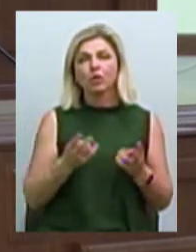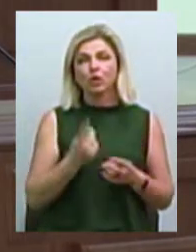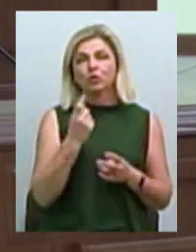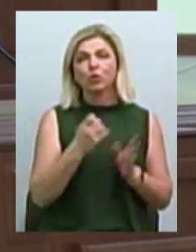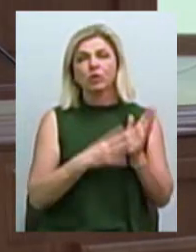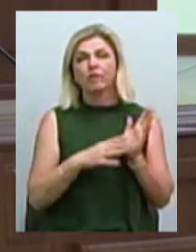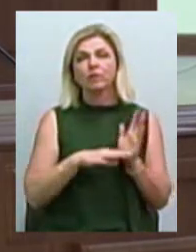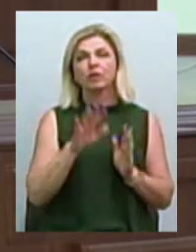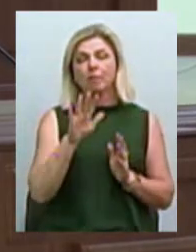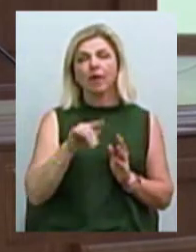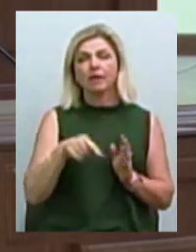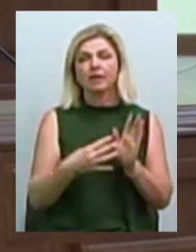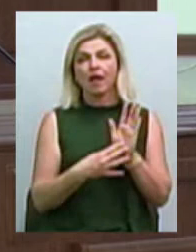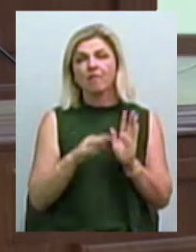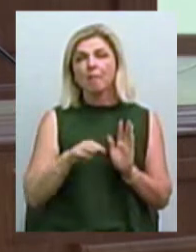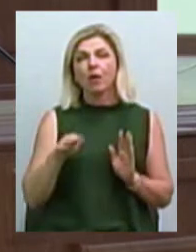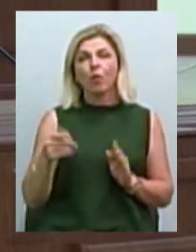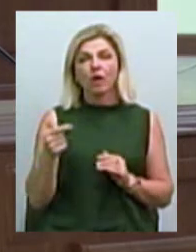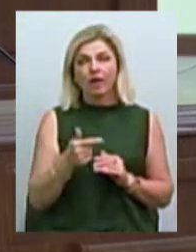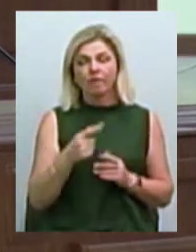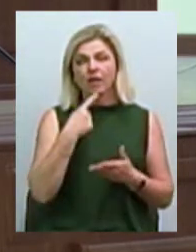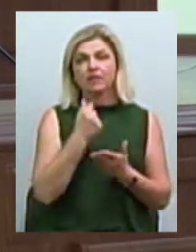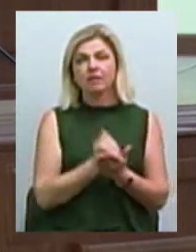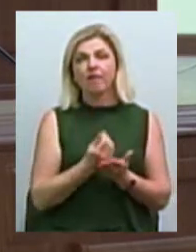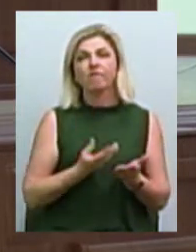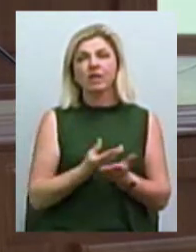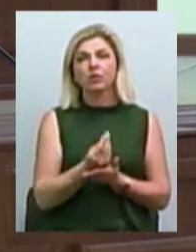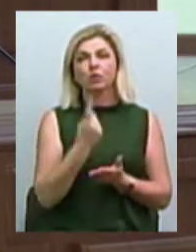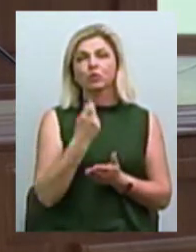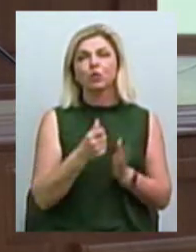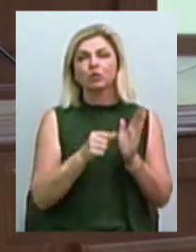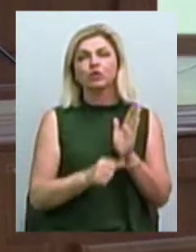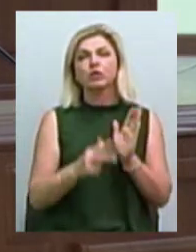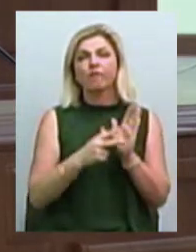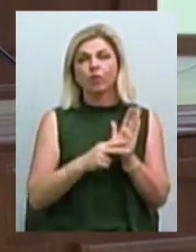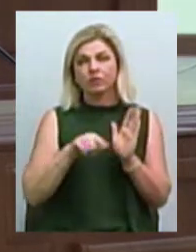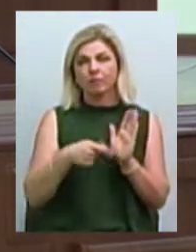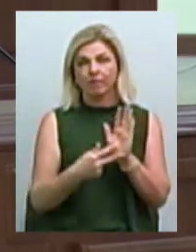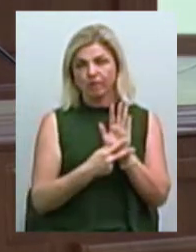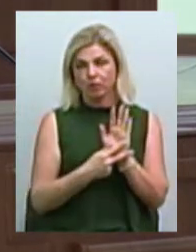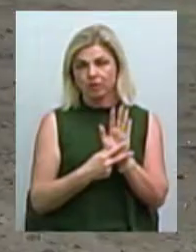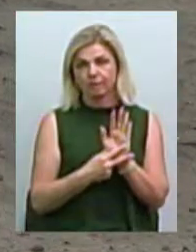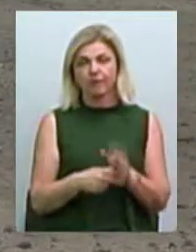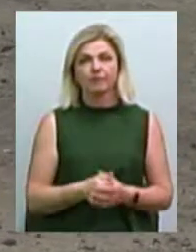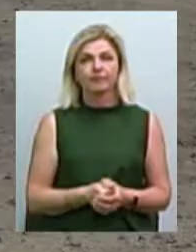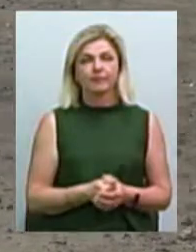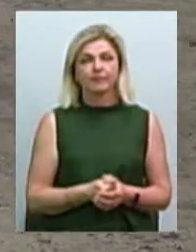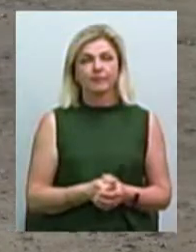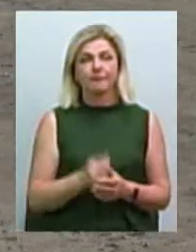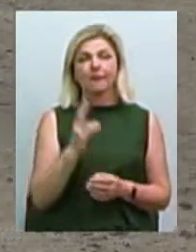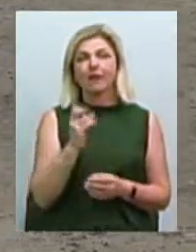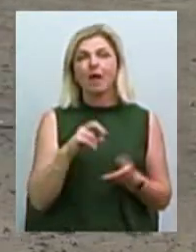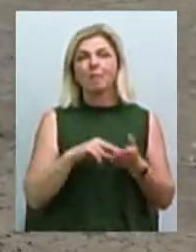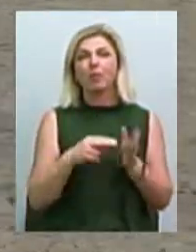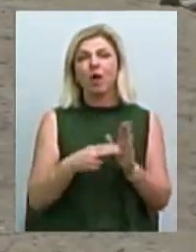195,9 мільйонів гривень затверджено фінансування 168,8. На проєктні